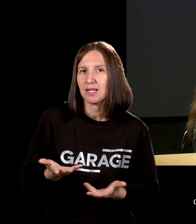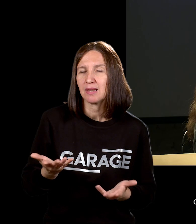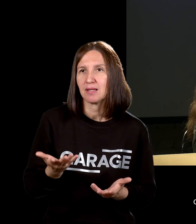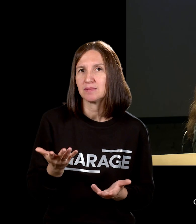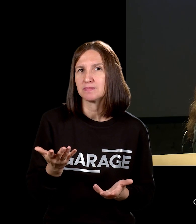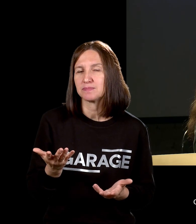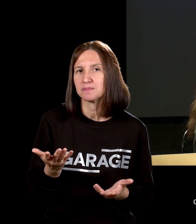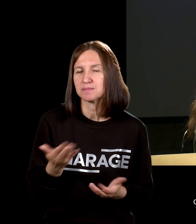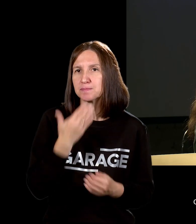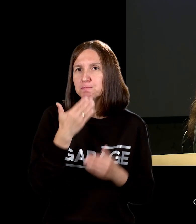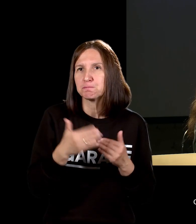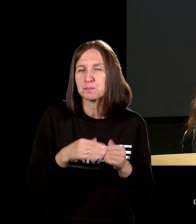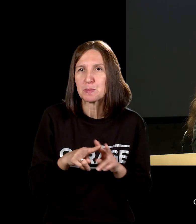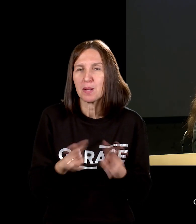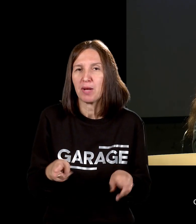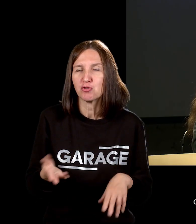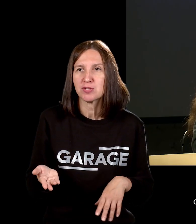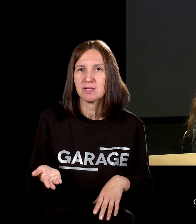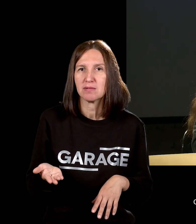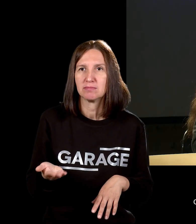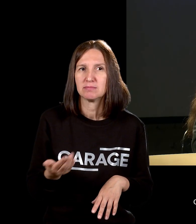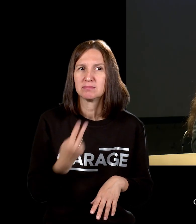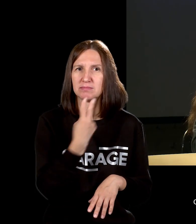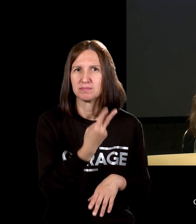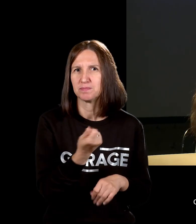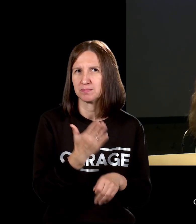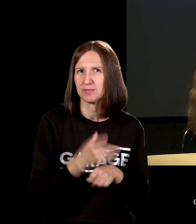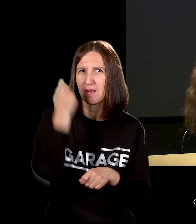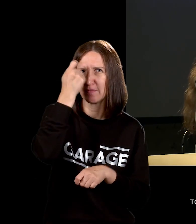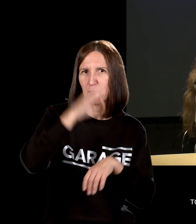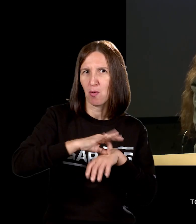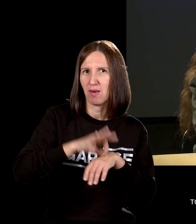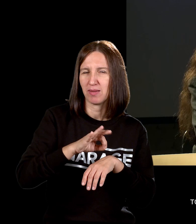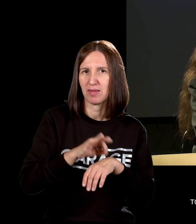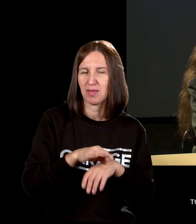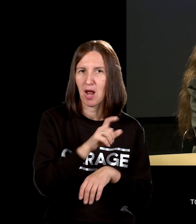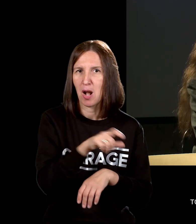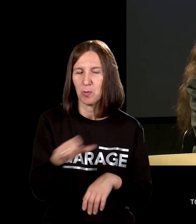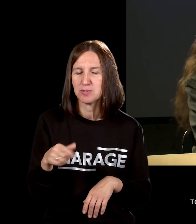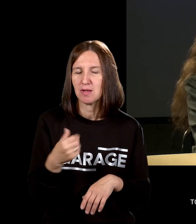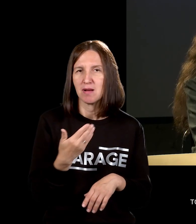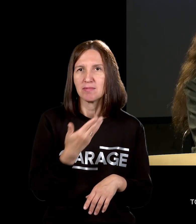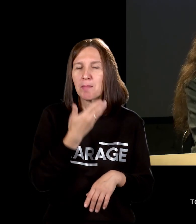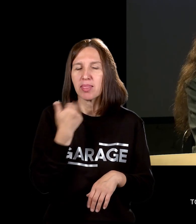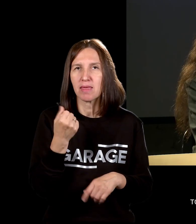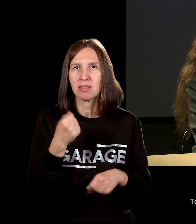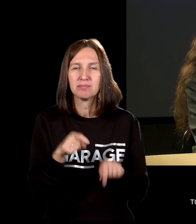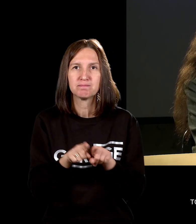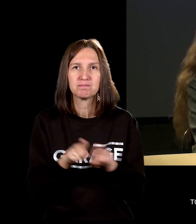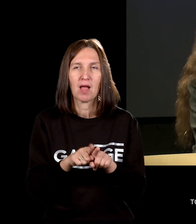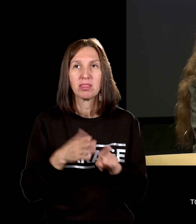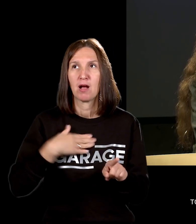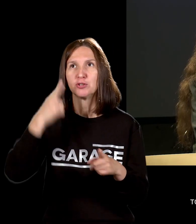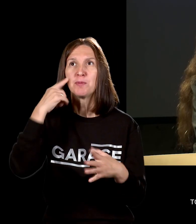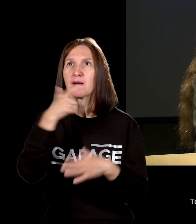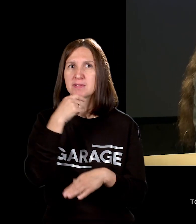почти душевно больные, да, очень, как бы, очень непохожие на наше представление о красоте. Мы все время это как бы